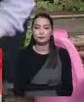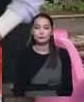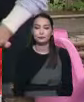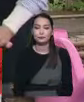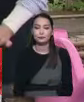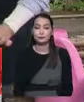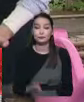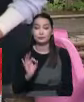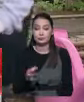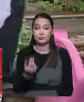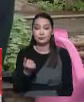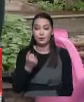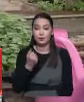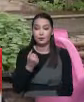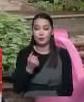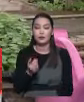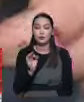Дұрыс қой, апай? Дұрыс.